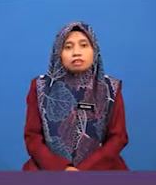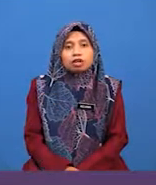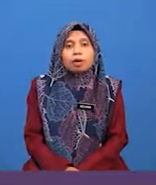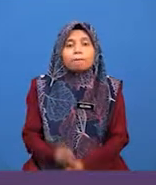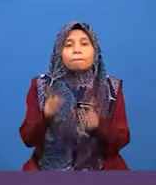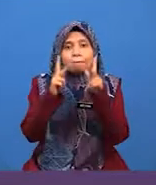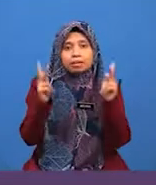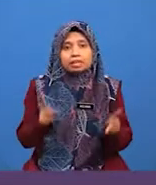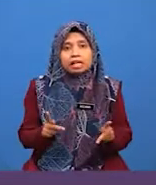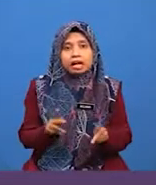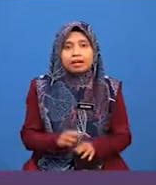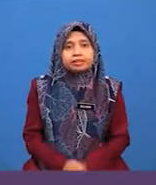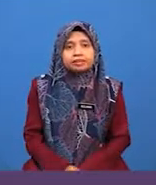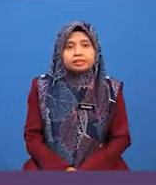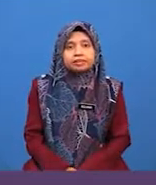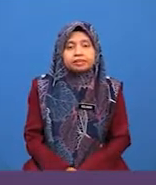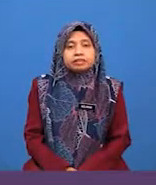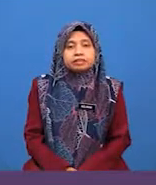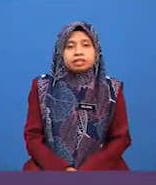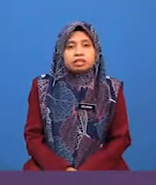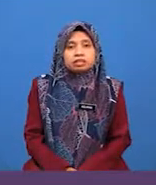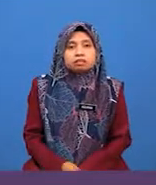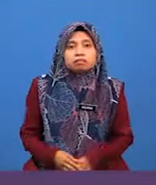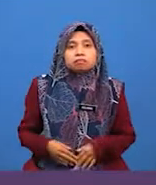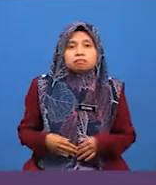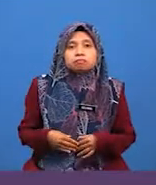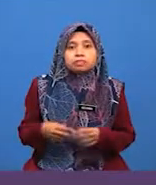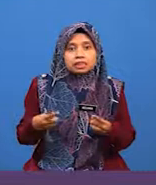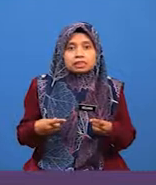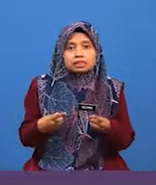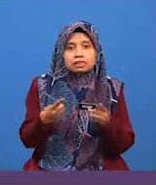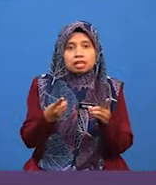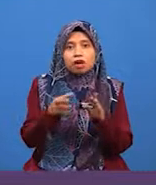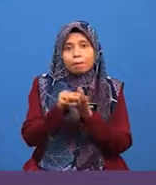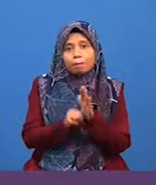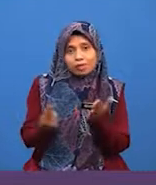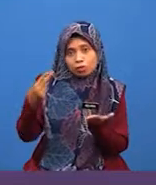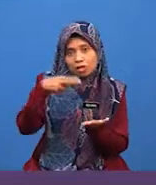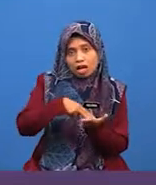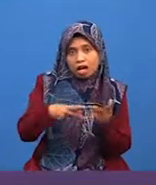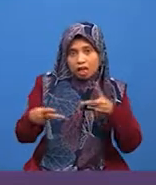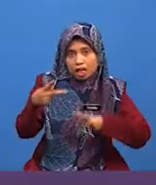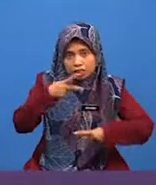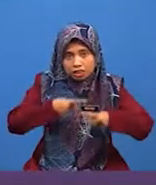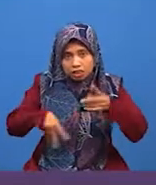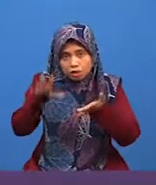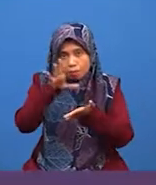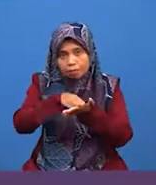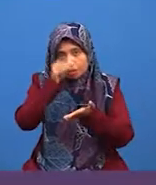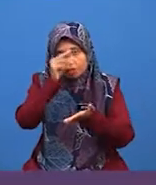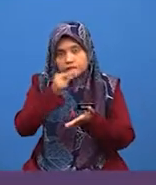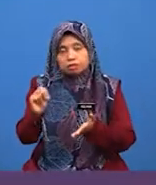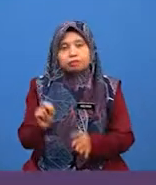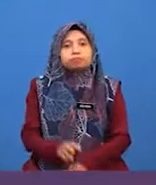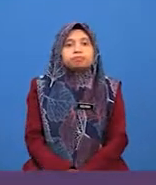Predikat bagi ayat yang kedua pula adalah sedang mengulang kaji